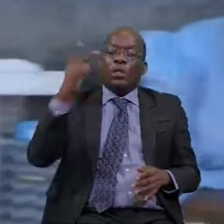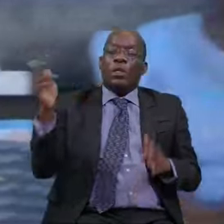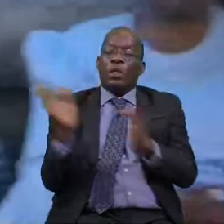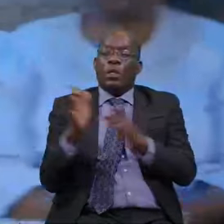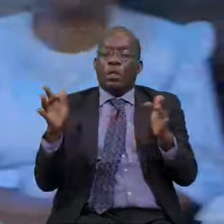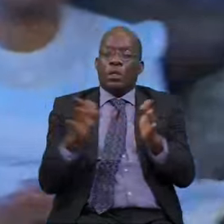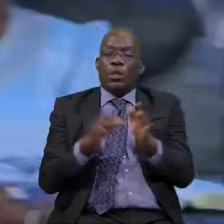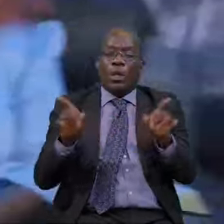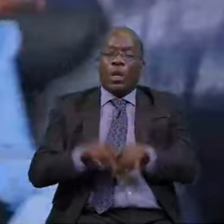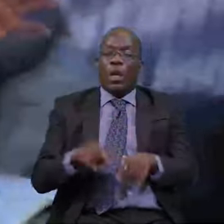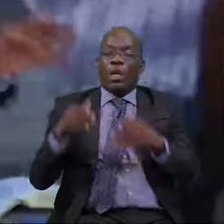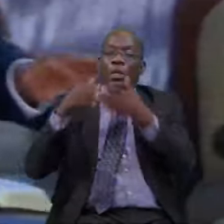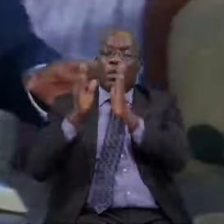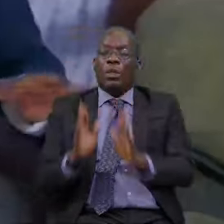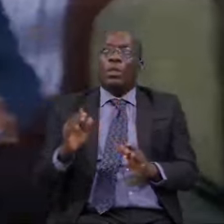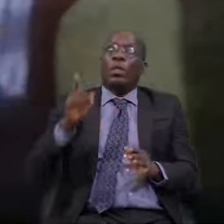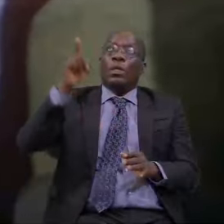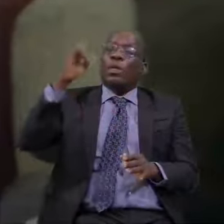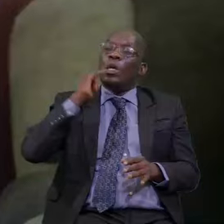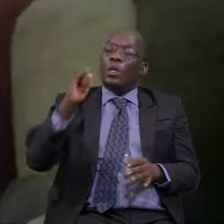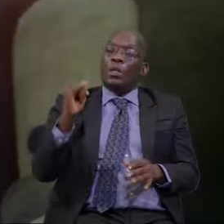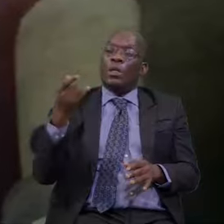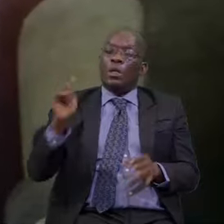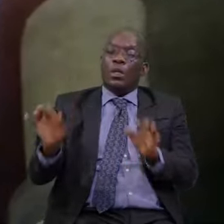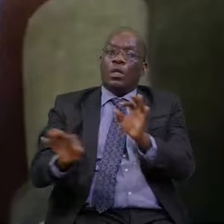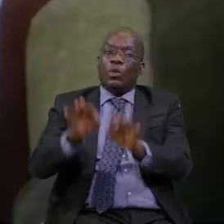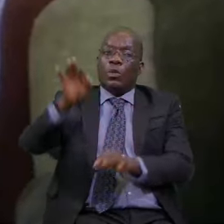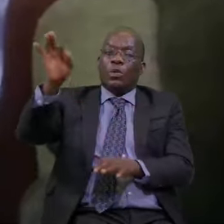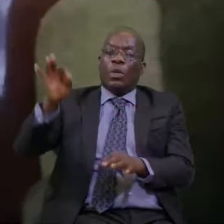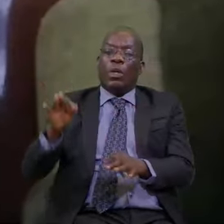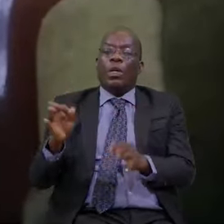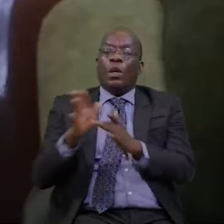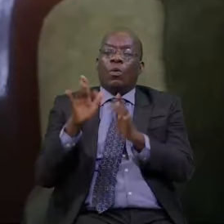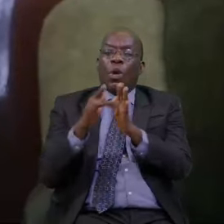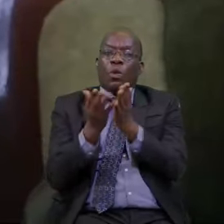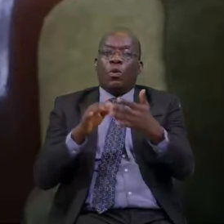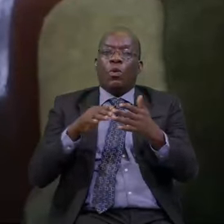comme dirigeant et il est le dirigeant